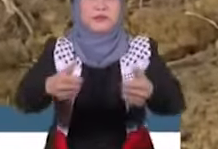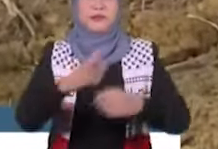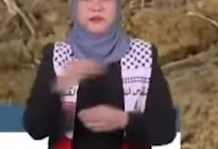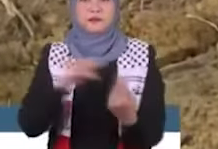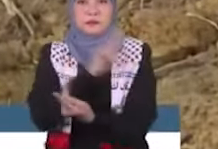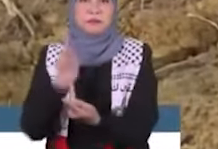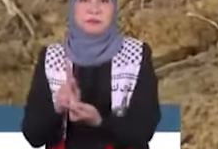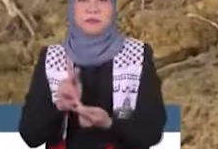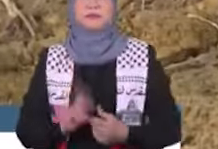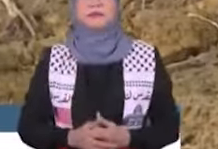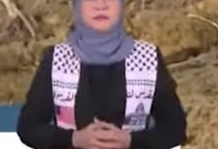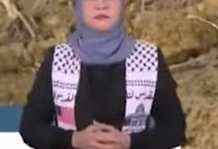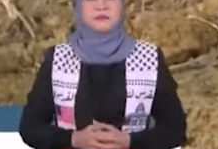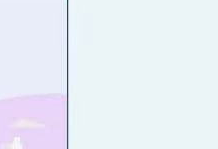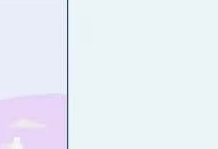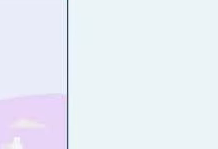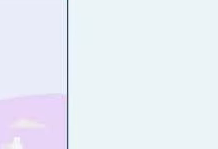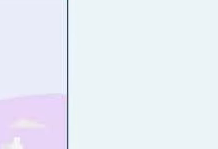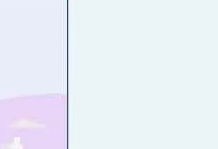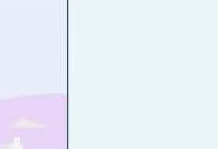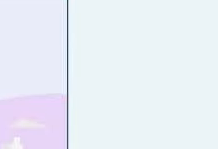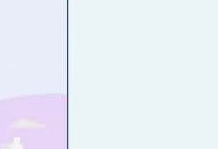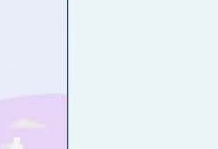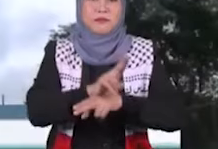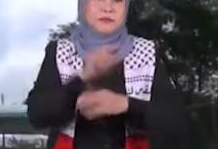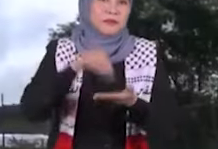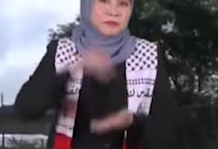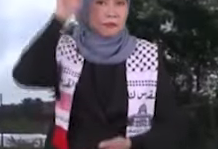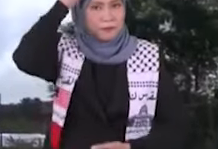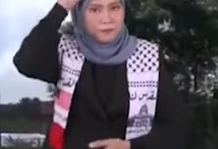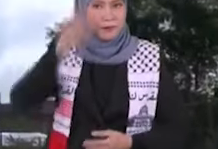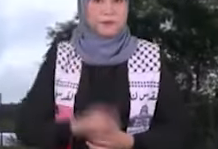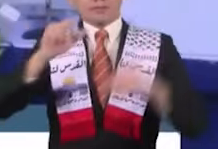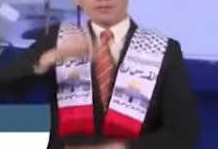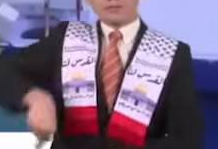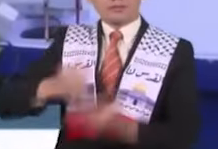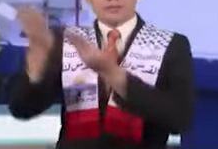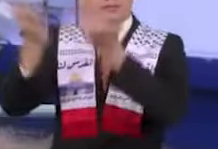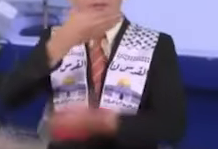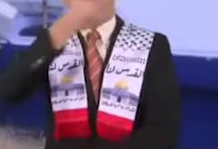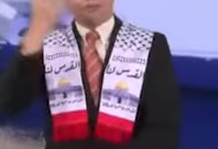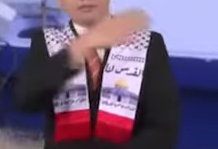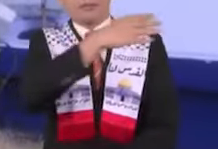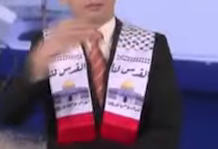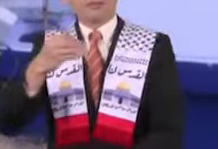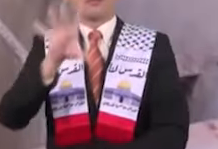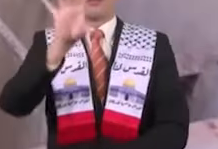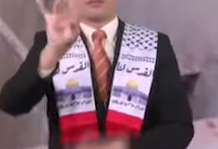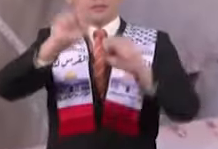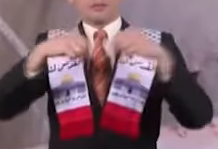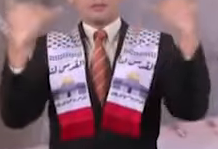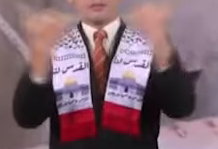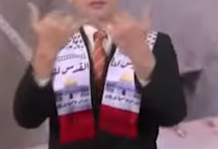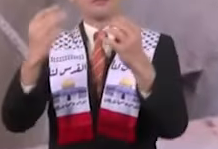Exco Kerja Raya, Infrastruktur Air dan Pembangunan Luar Bandar Negeri Kelantan, Datuk Dr. Izzani Hussein. Jelas beliau